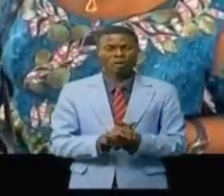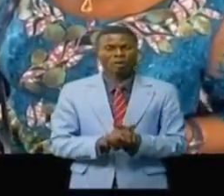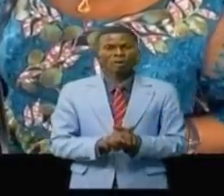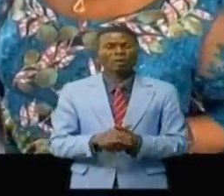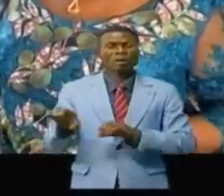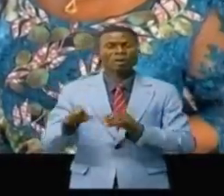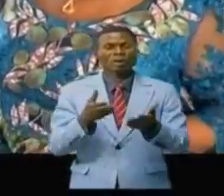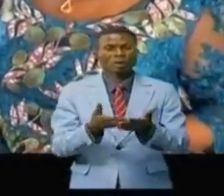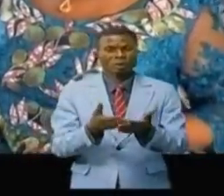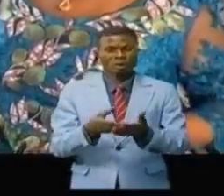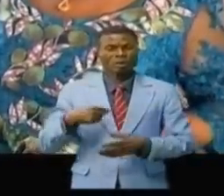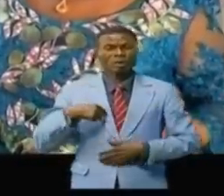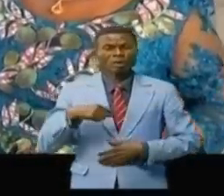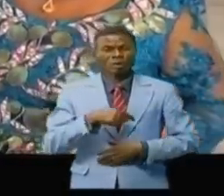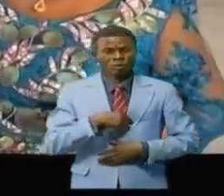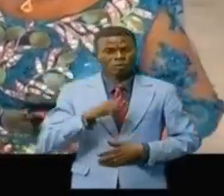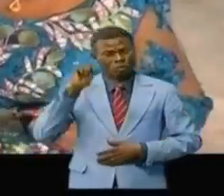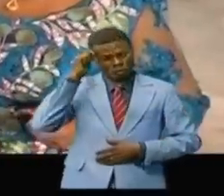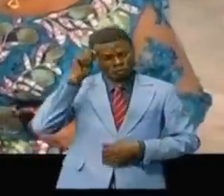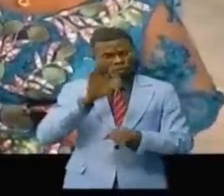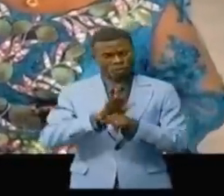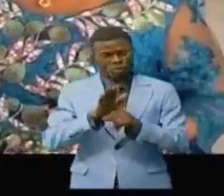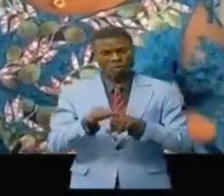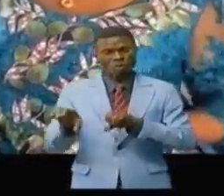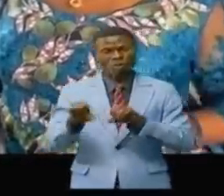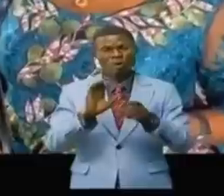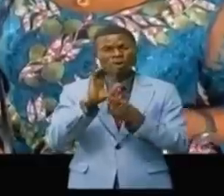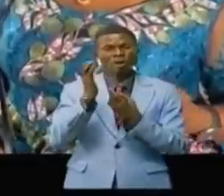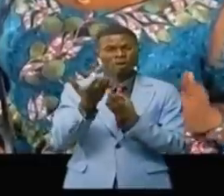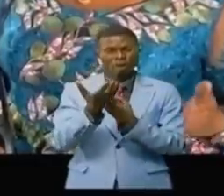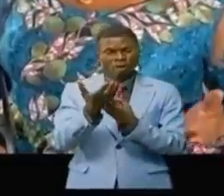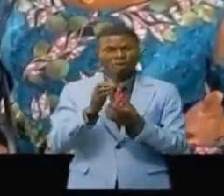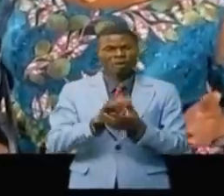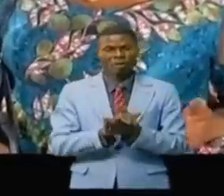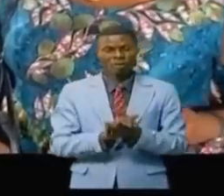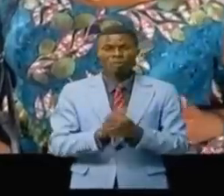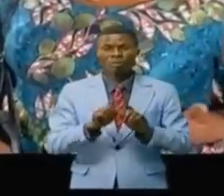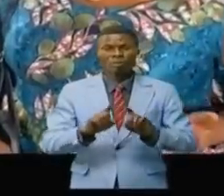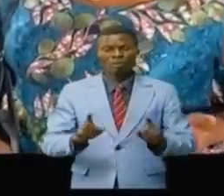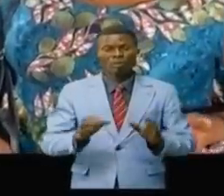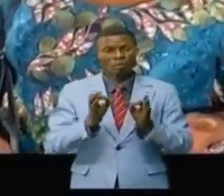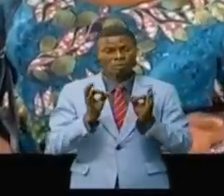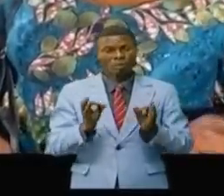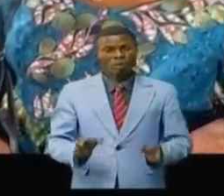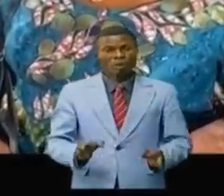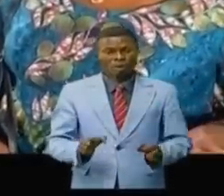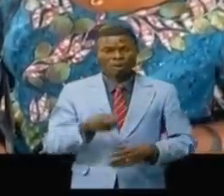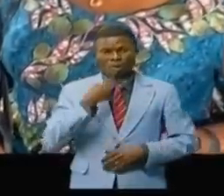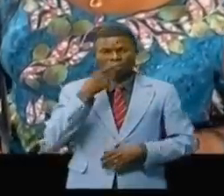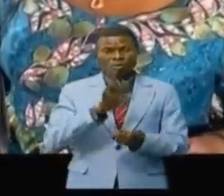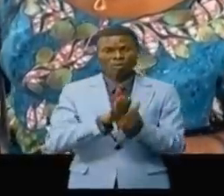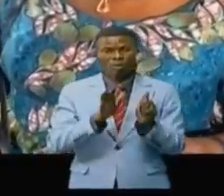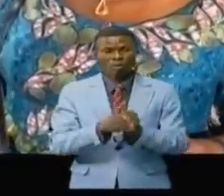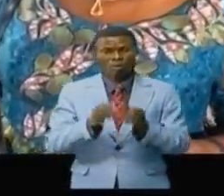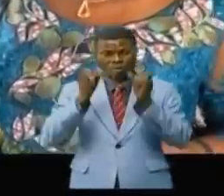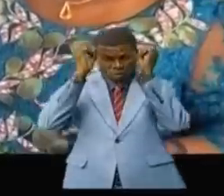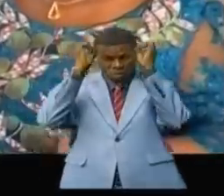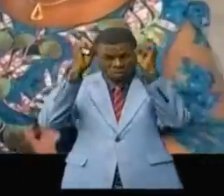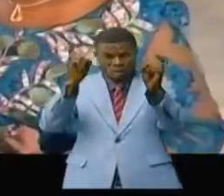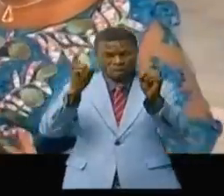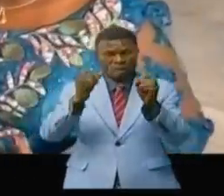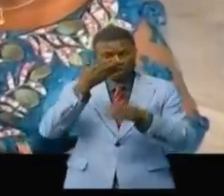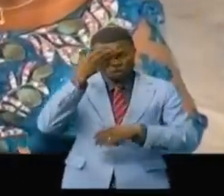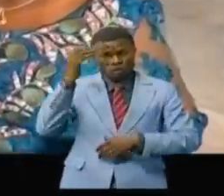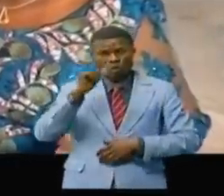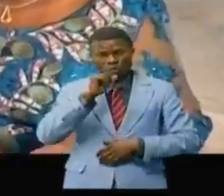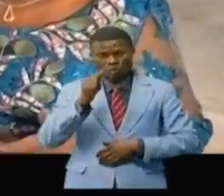que j'ai eu avec la directrice générale. Mais nous avons bien sûr parlé d'éducation, on ne peut pas être à l'UNESCO sans